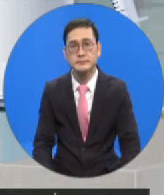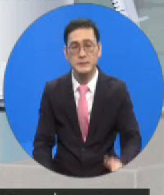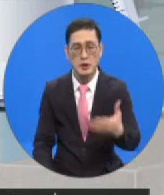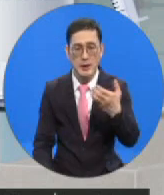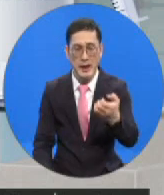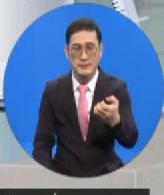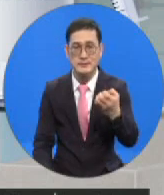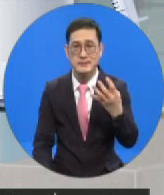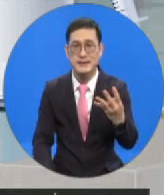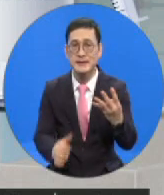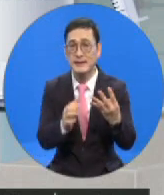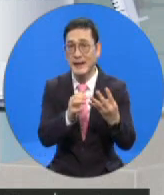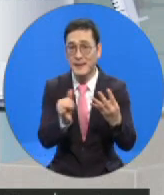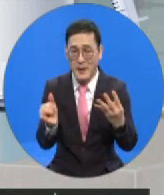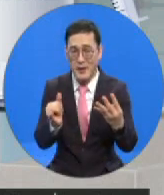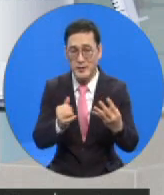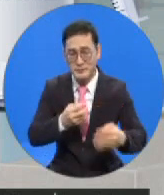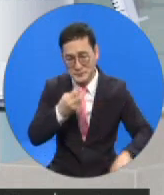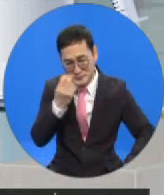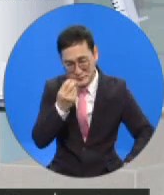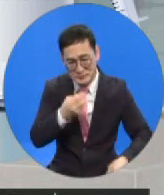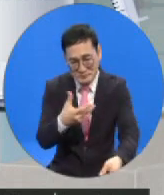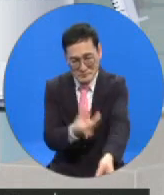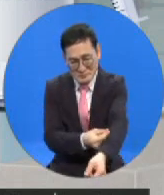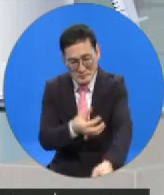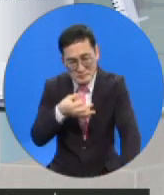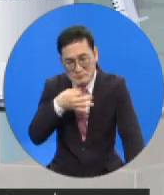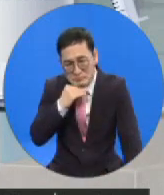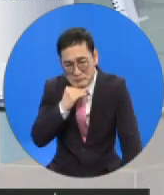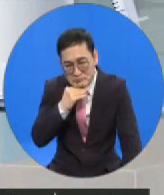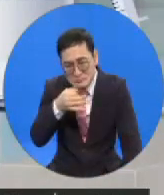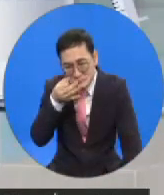94명을 분석한 결과 90% 이상에서 효과가 입증됐다.